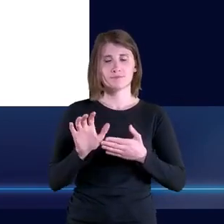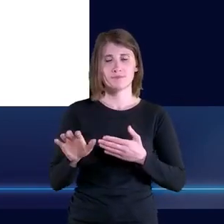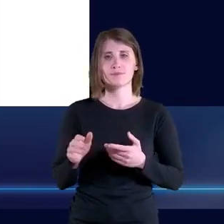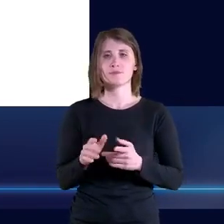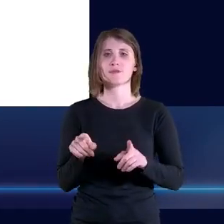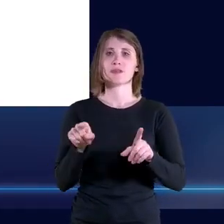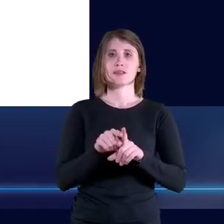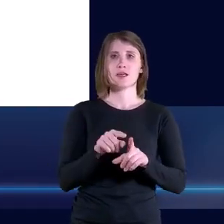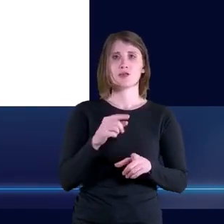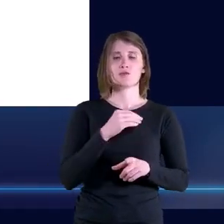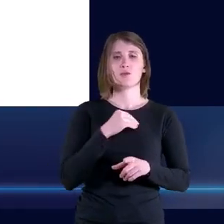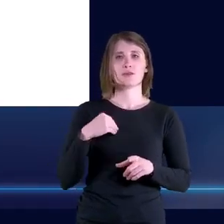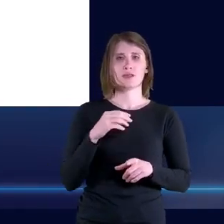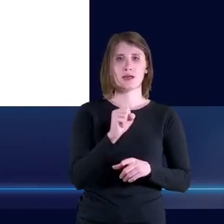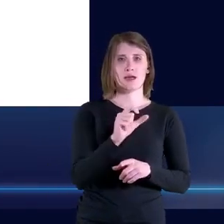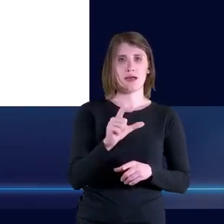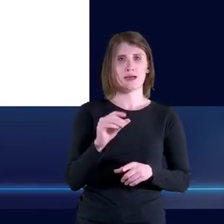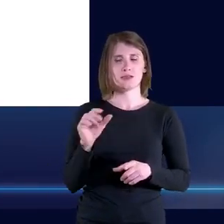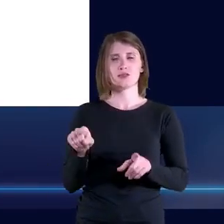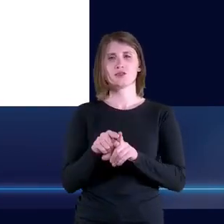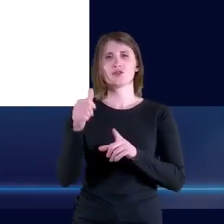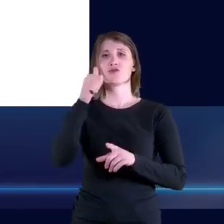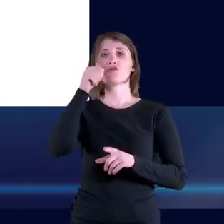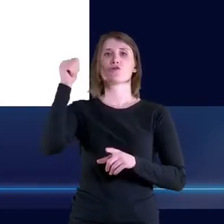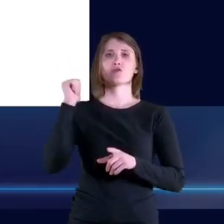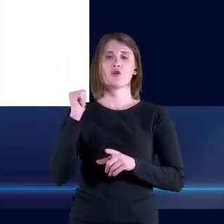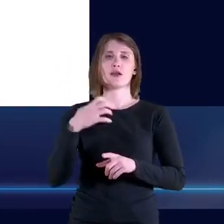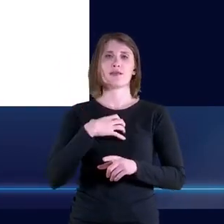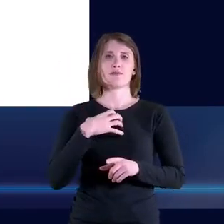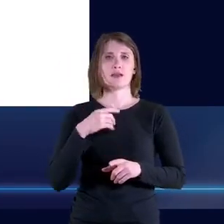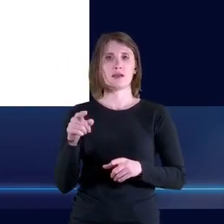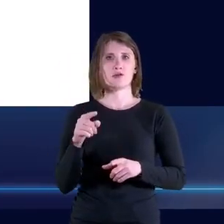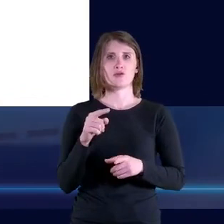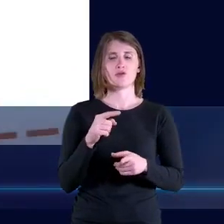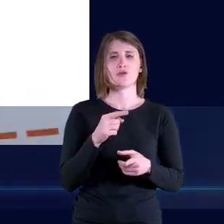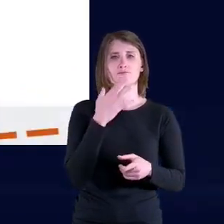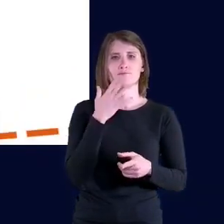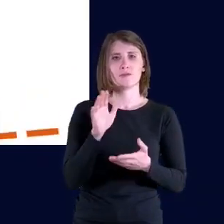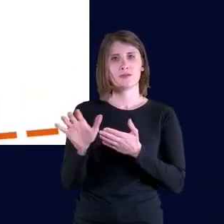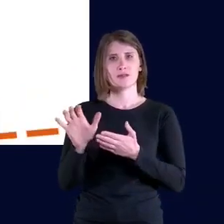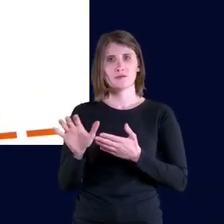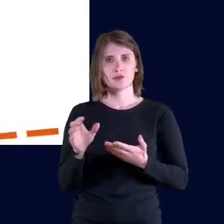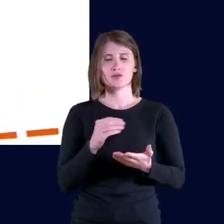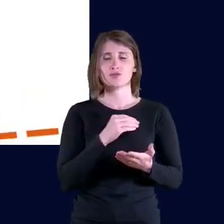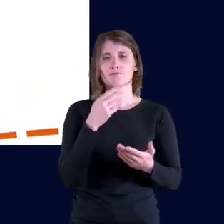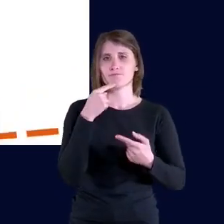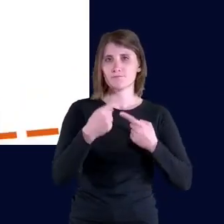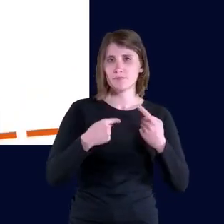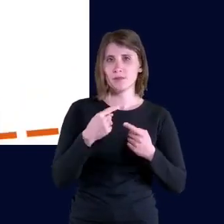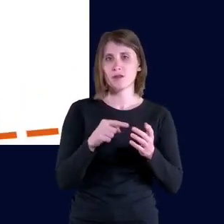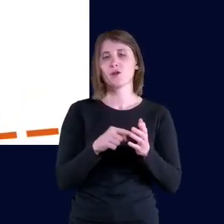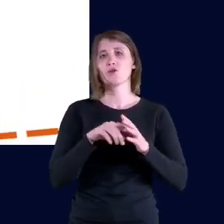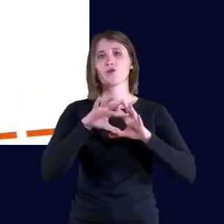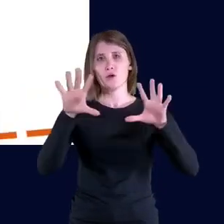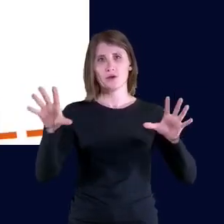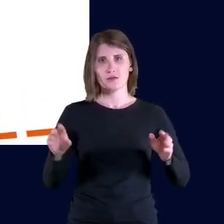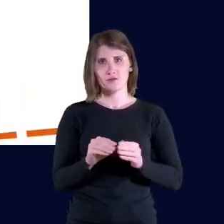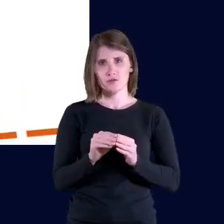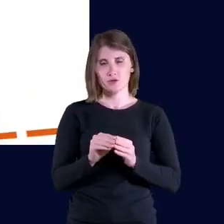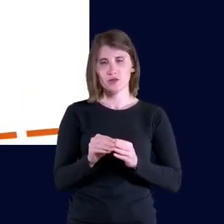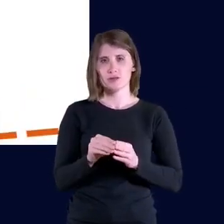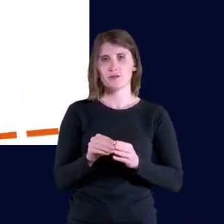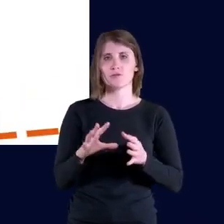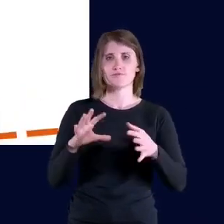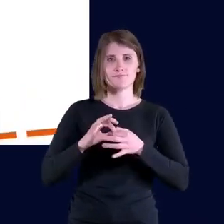wspomniane wczoraj przez panią dyrektor repozytorium danych badawczych są elementami platformy most wiedzy